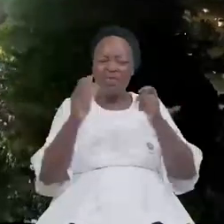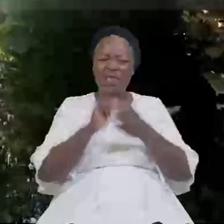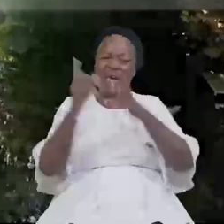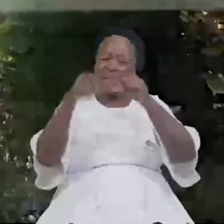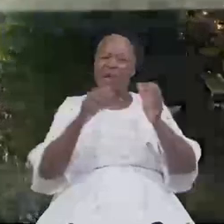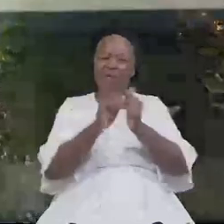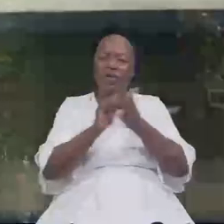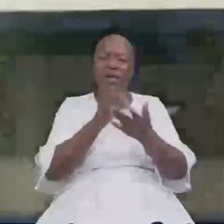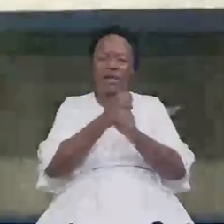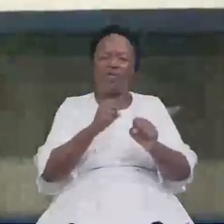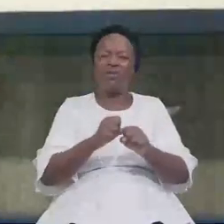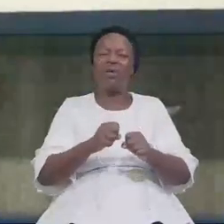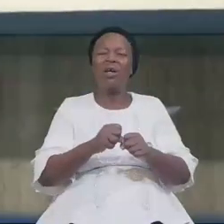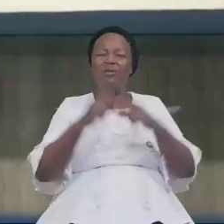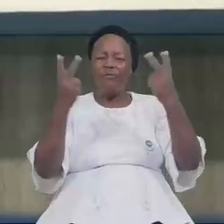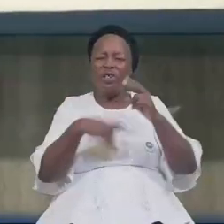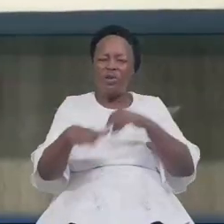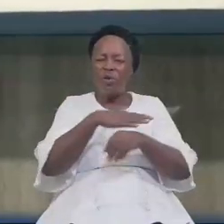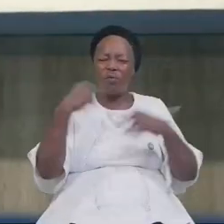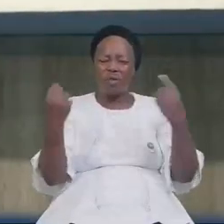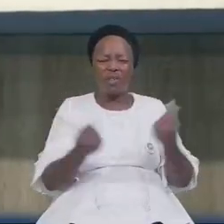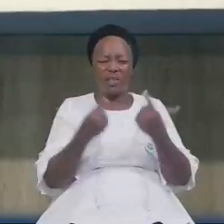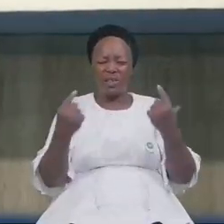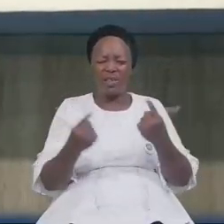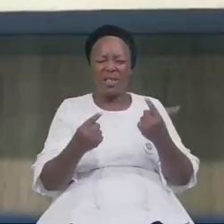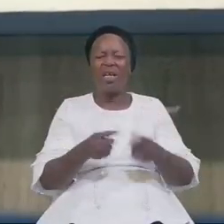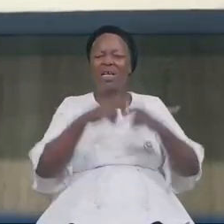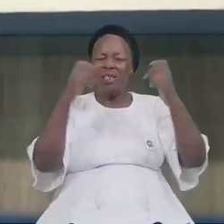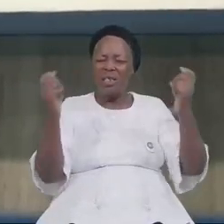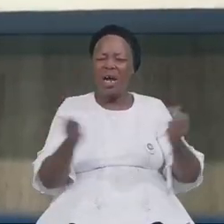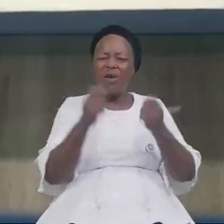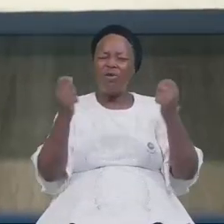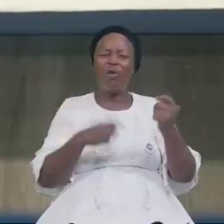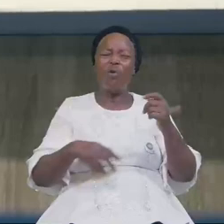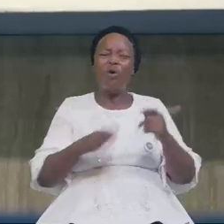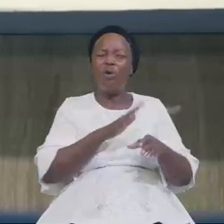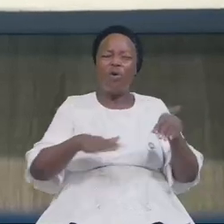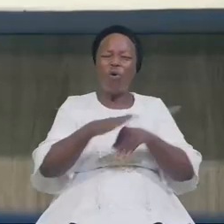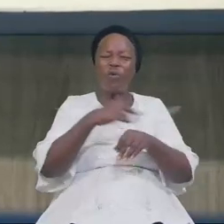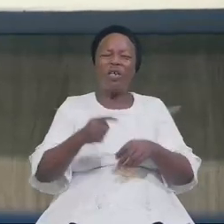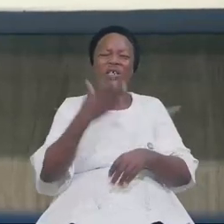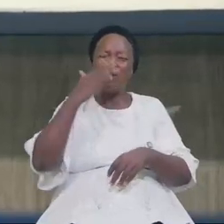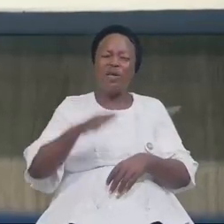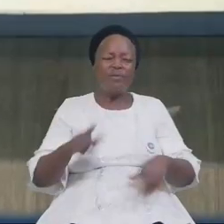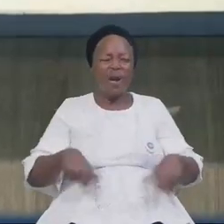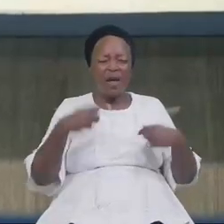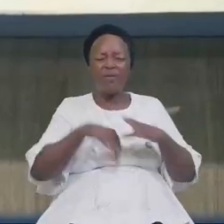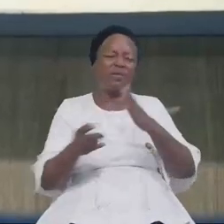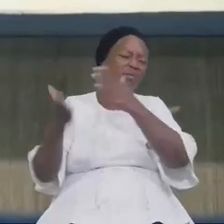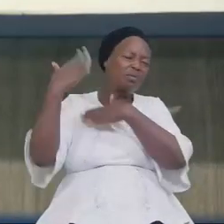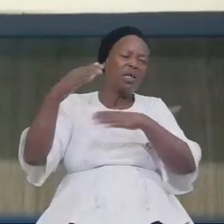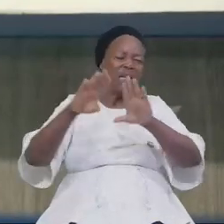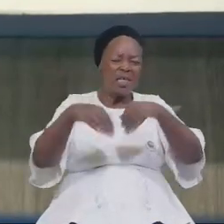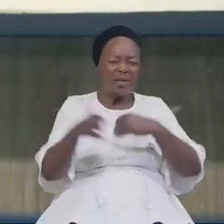salut, la victoire sur le péché, le triomphe sur la vie mauvaise du passé, accorde